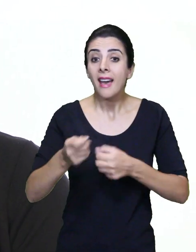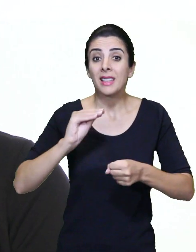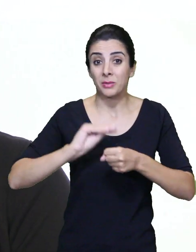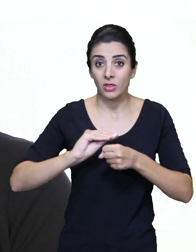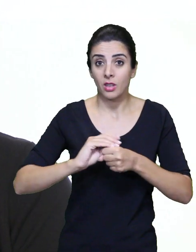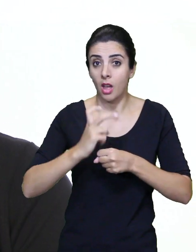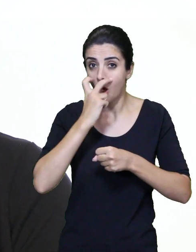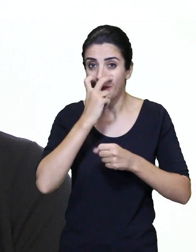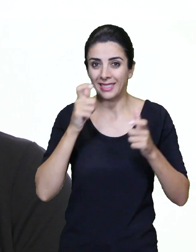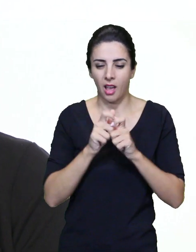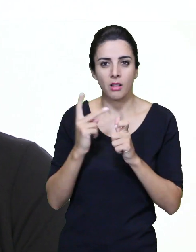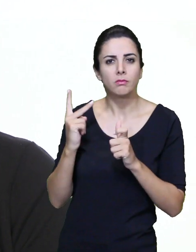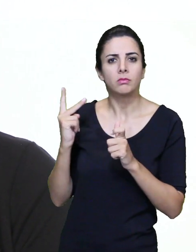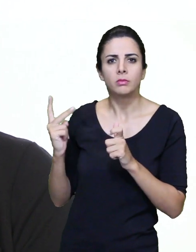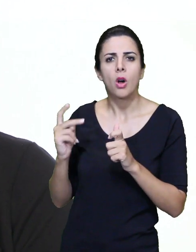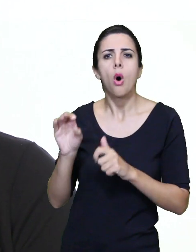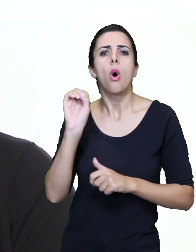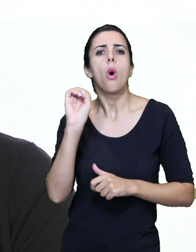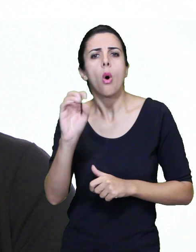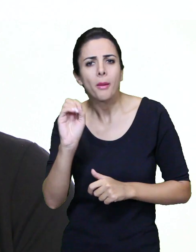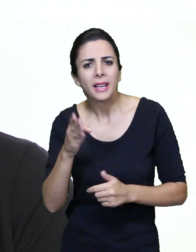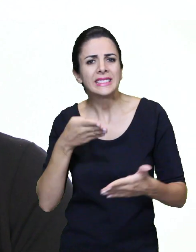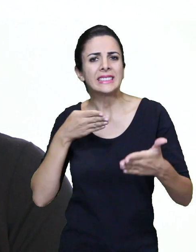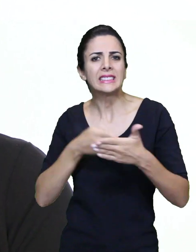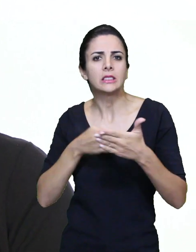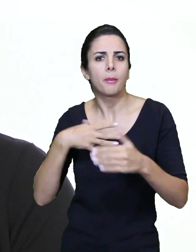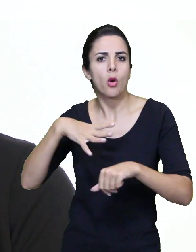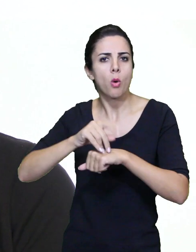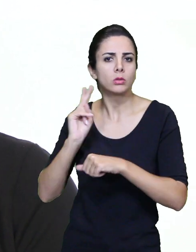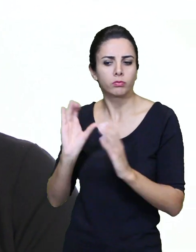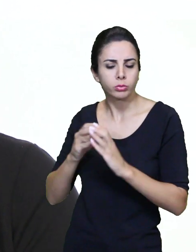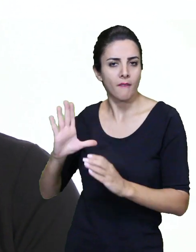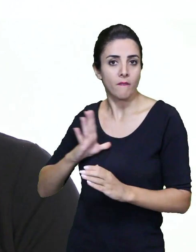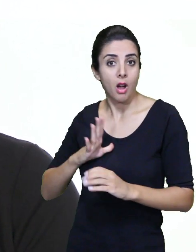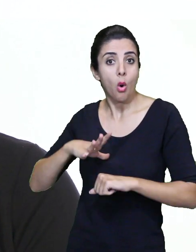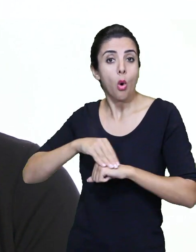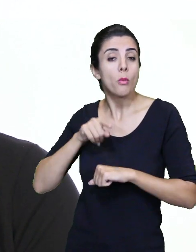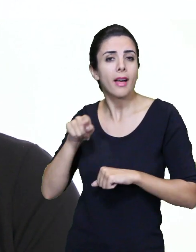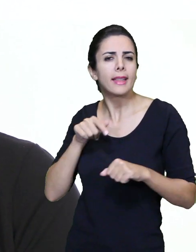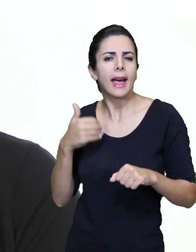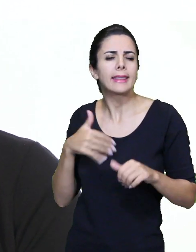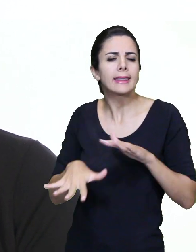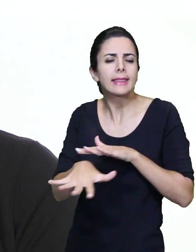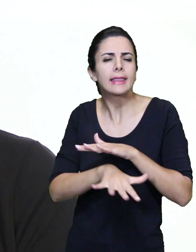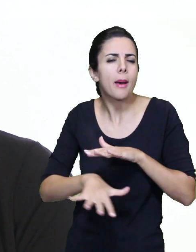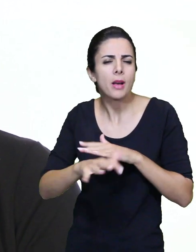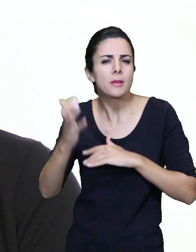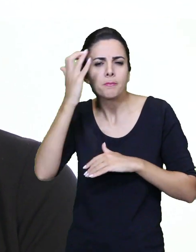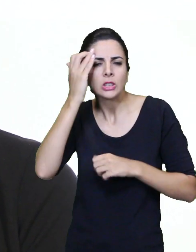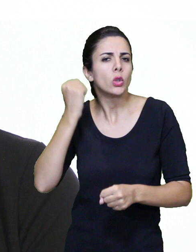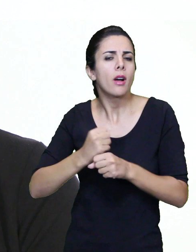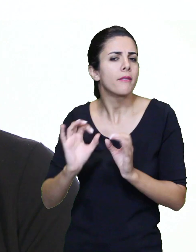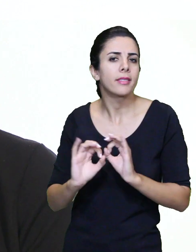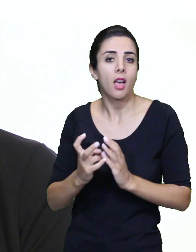Görme Engelliler Derneği'nin Öğretmenlik ve İstihdam Komisyonu bulunmaktadır. Bu komisyonun temel görevi görme